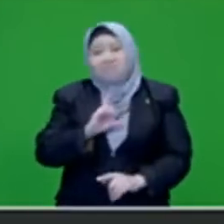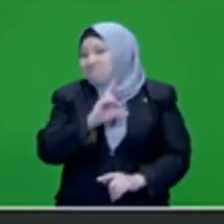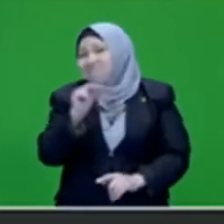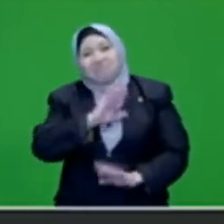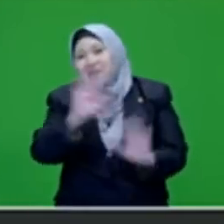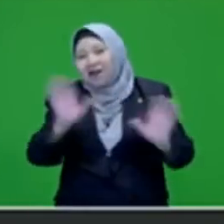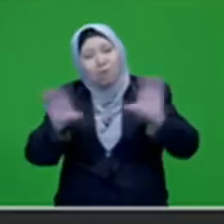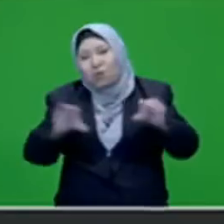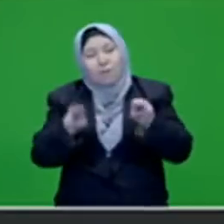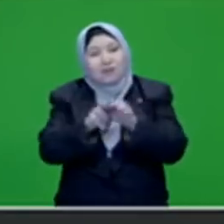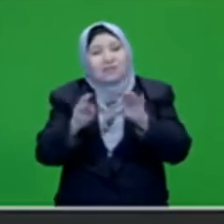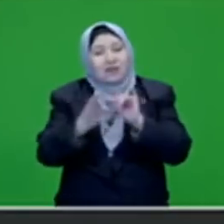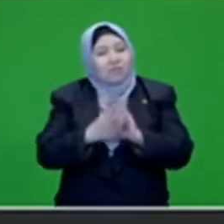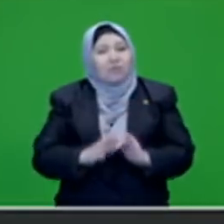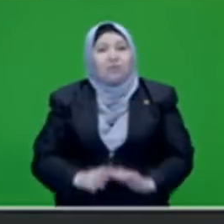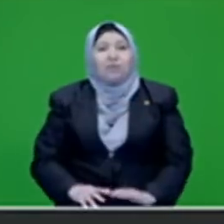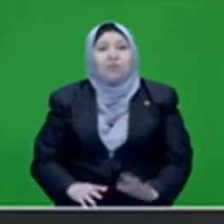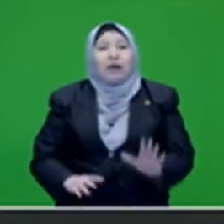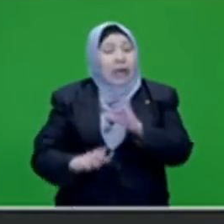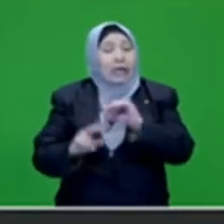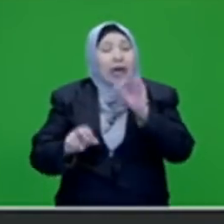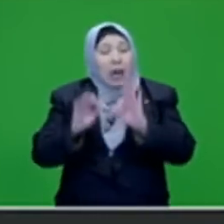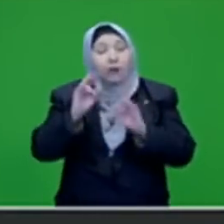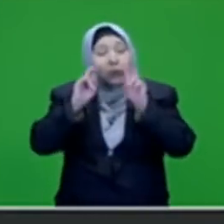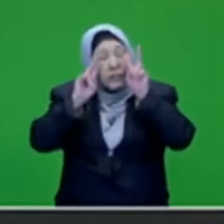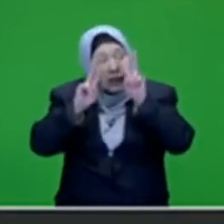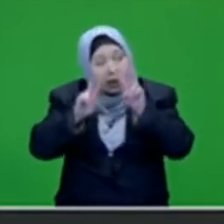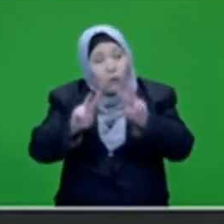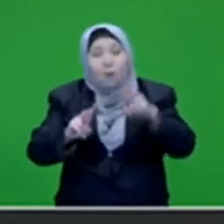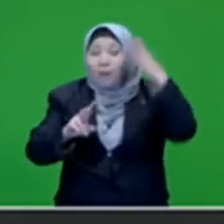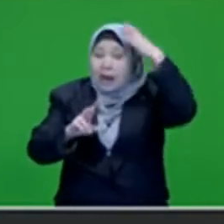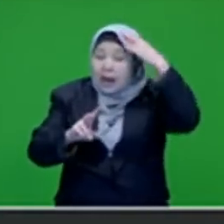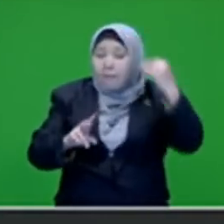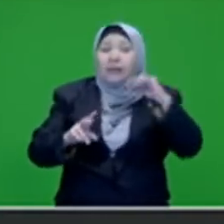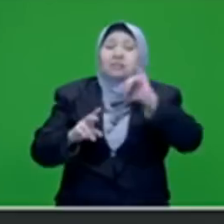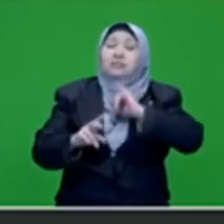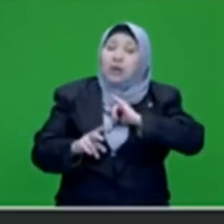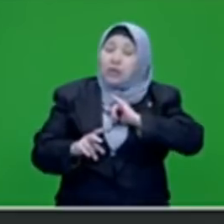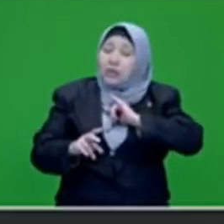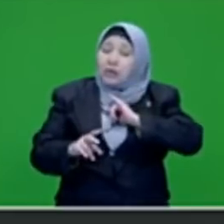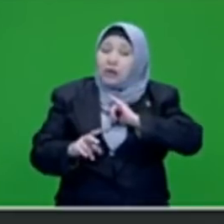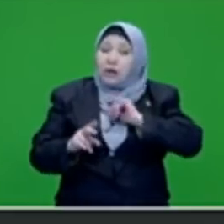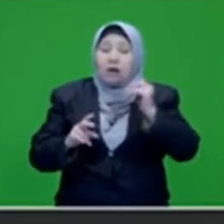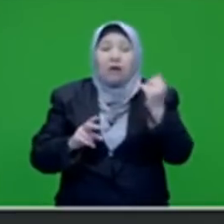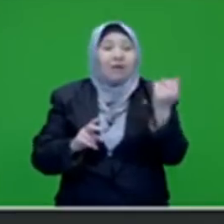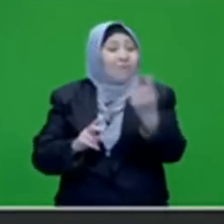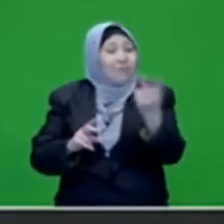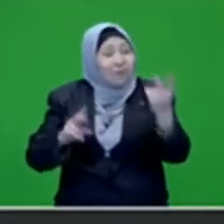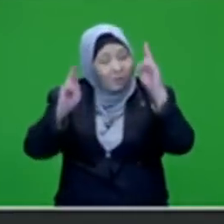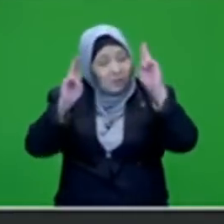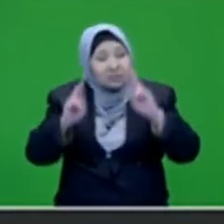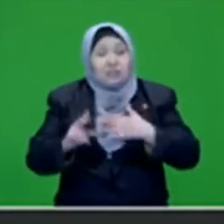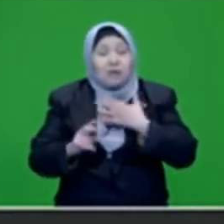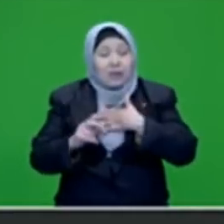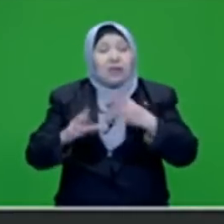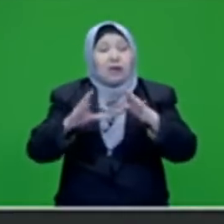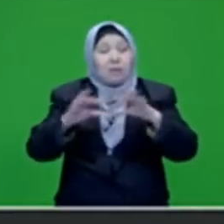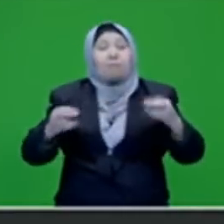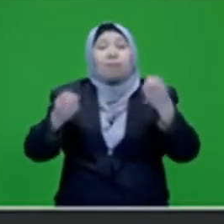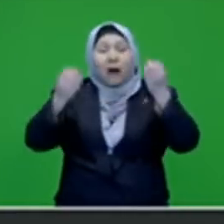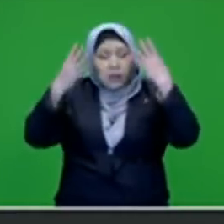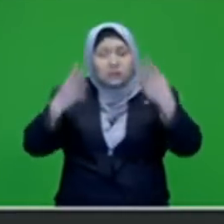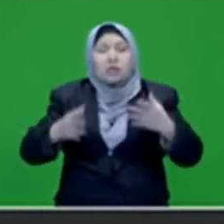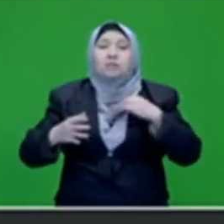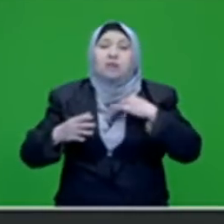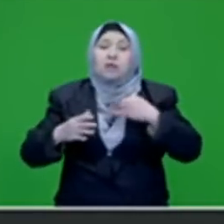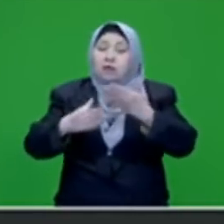wahidil qahar. Kalau lihat, kalau tanya pada pengalaman saya, Ustaz Fazrul dan juga Ustaz Tirmizi, banyak ada platform yang saya